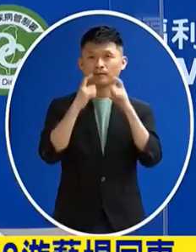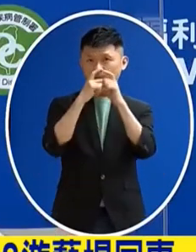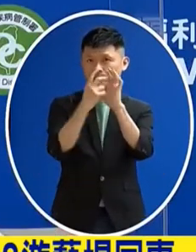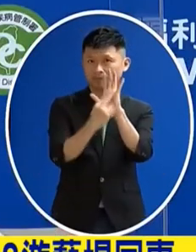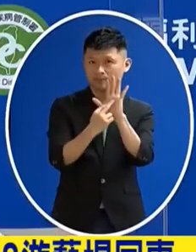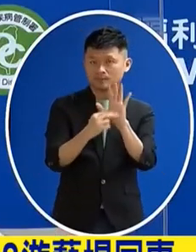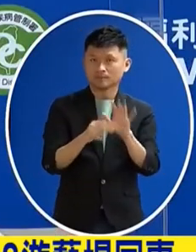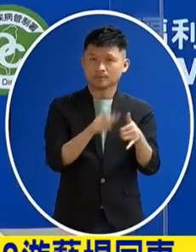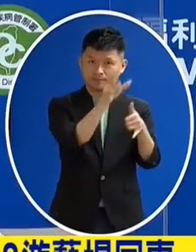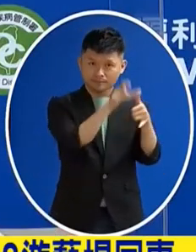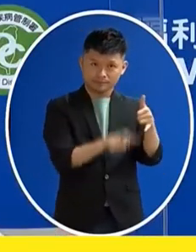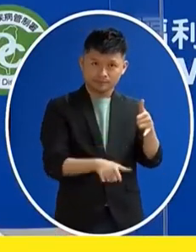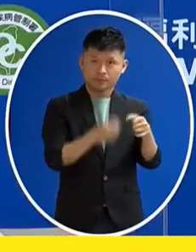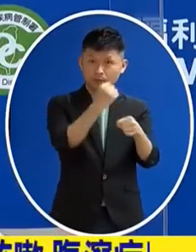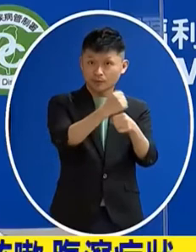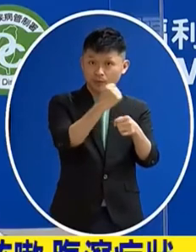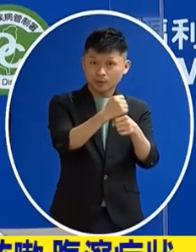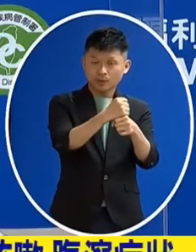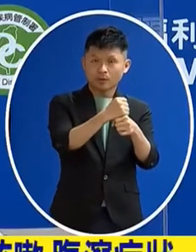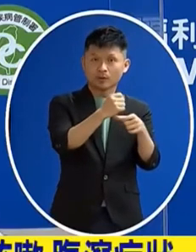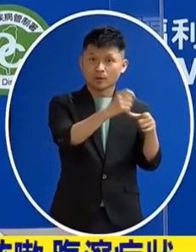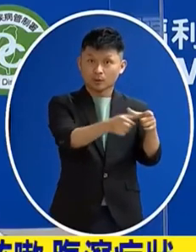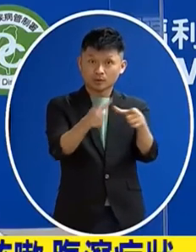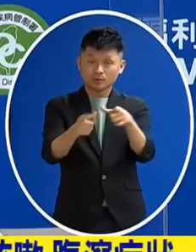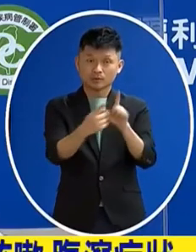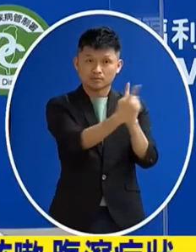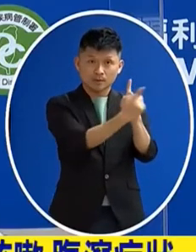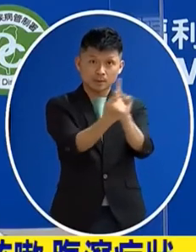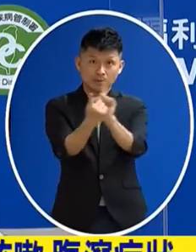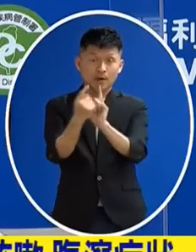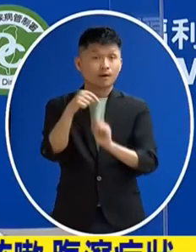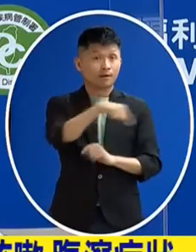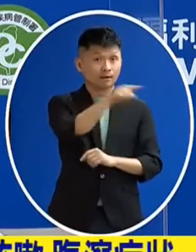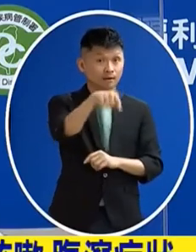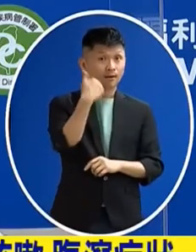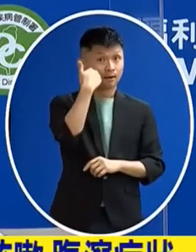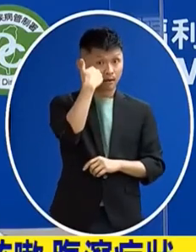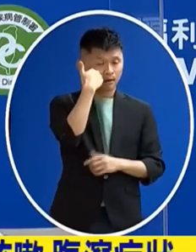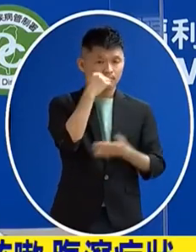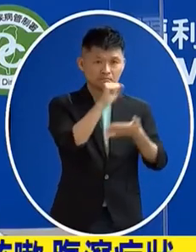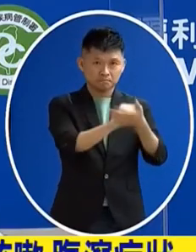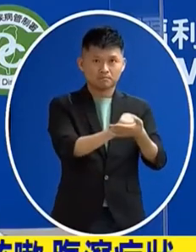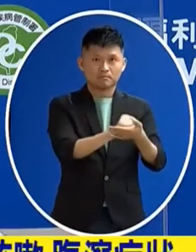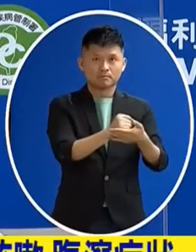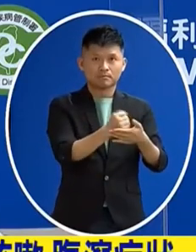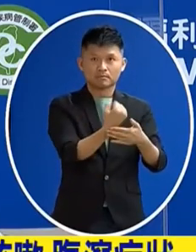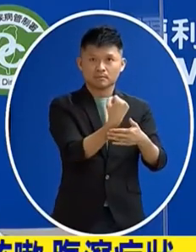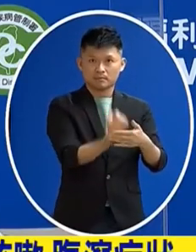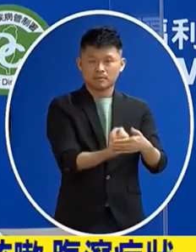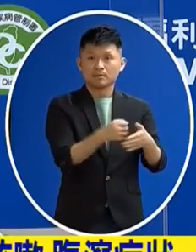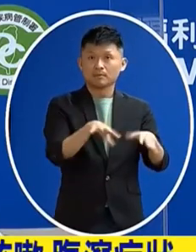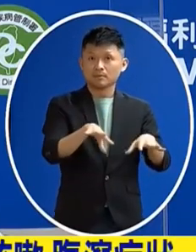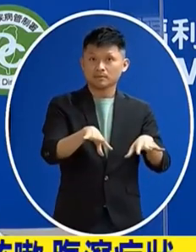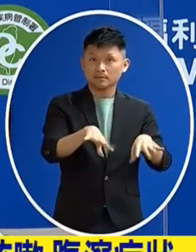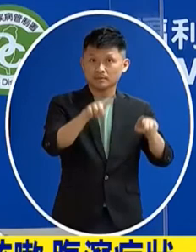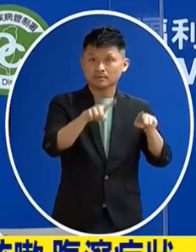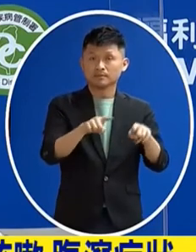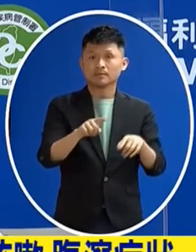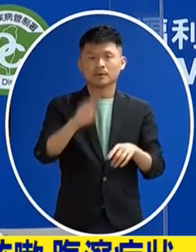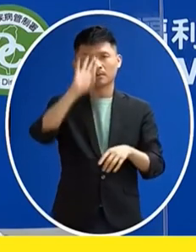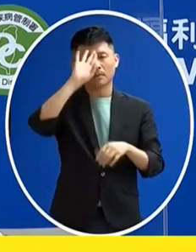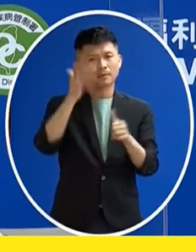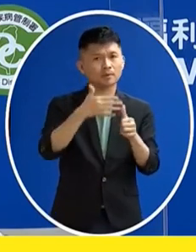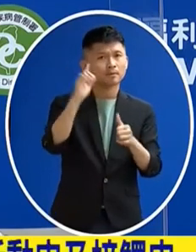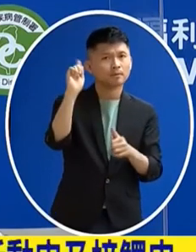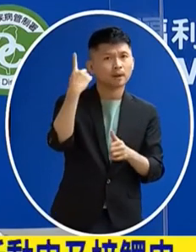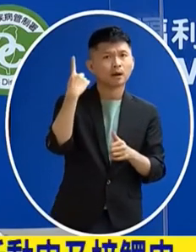能就是说把他职场的人相对都先框列起来。好，那至于怎么样的一个感染源，到现在哈